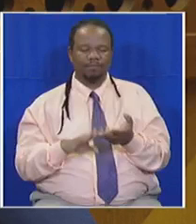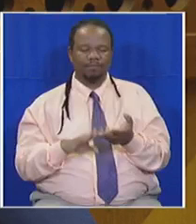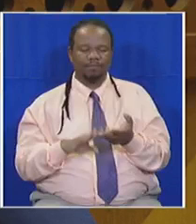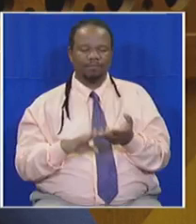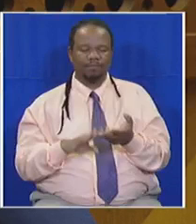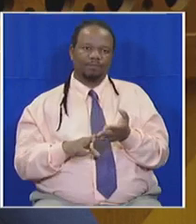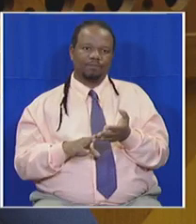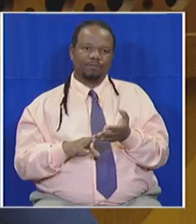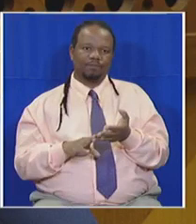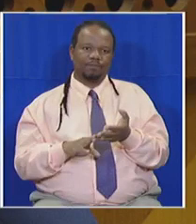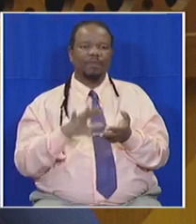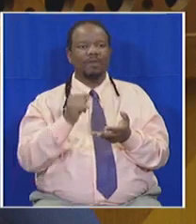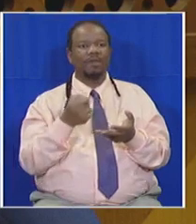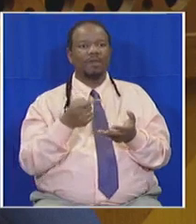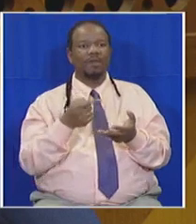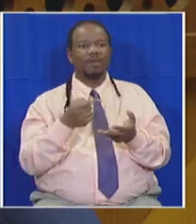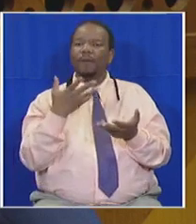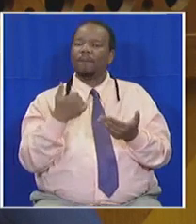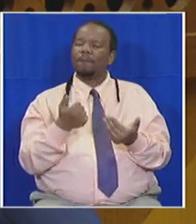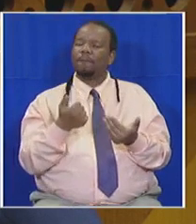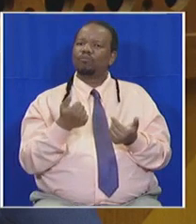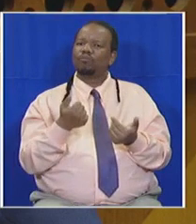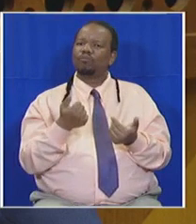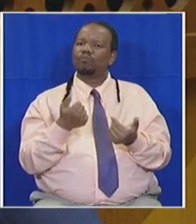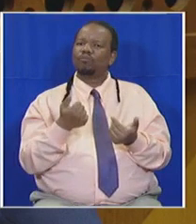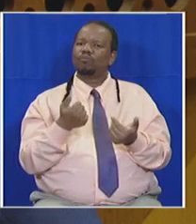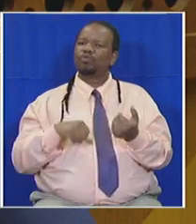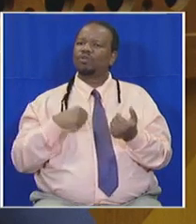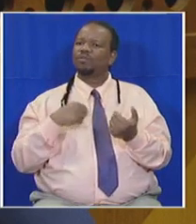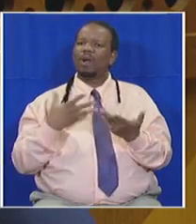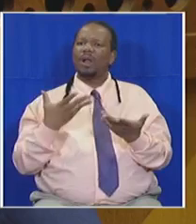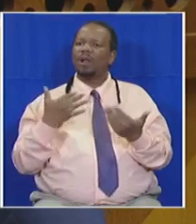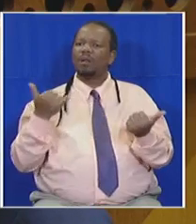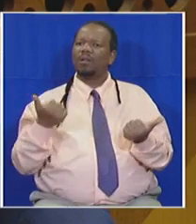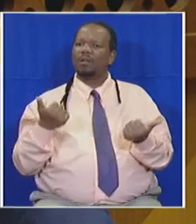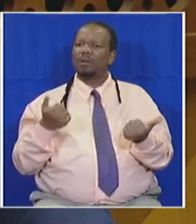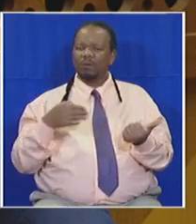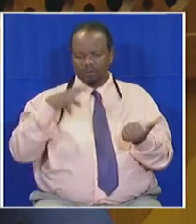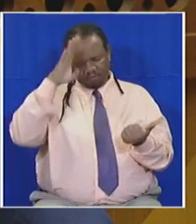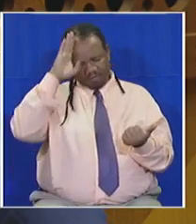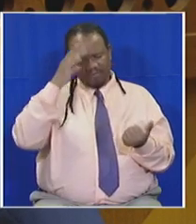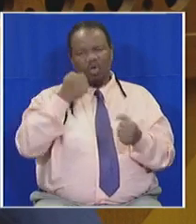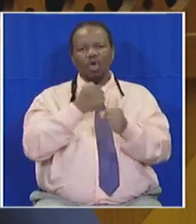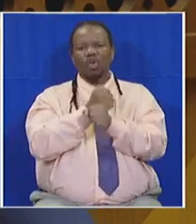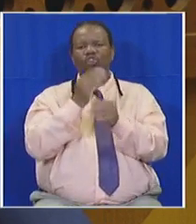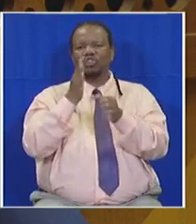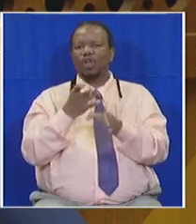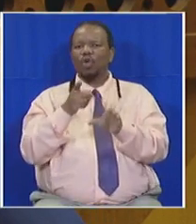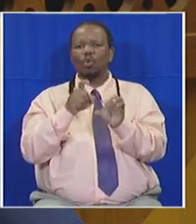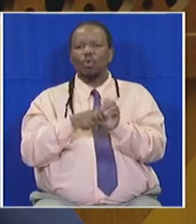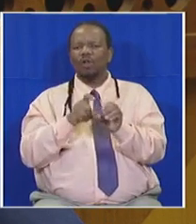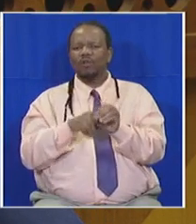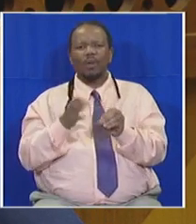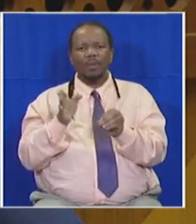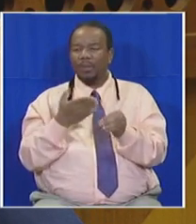'n gekwalifiseerde hoofingenieur in diens nie. En dan wonder u hoekom die mense dan in